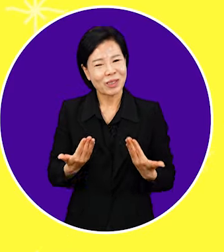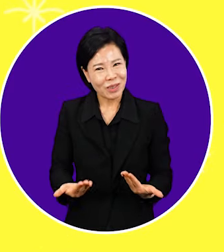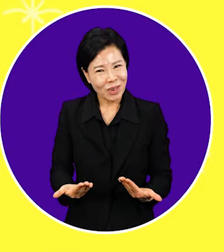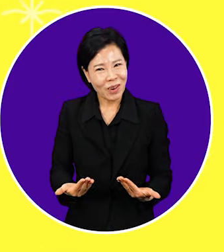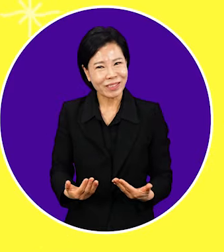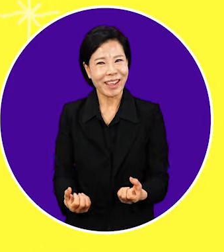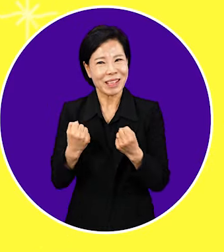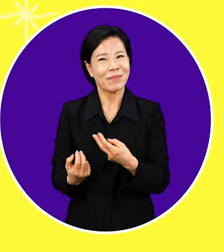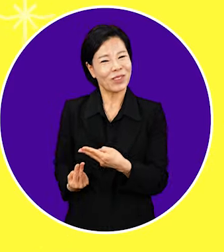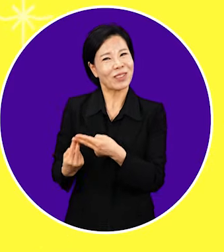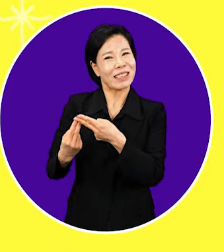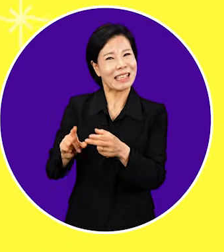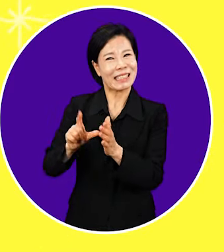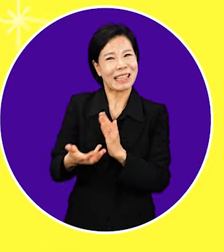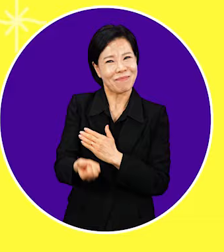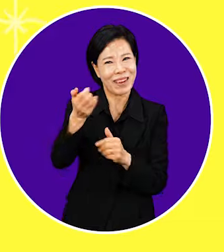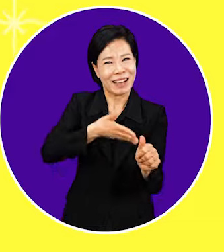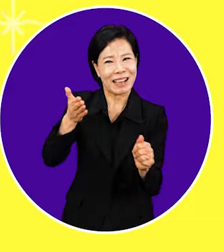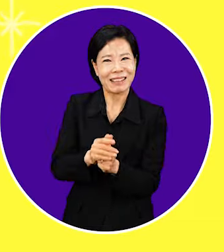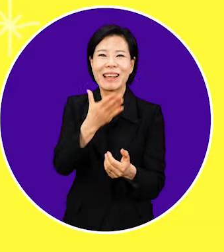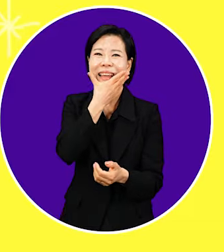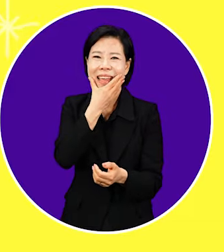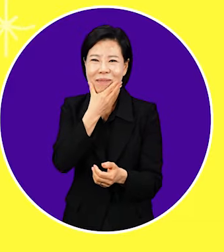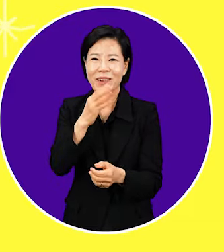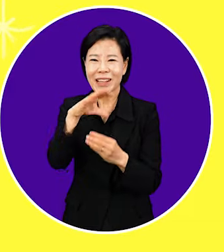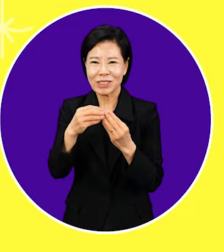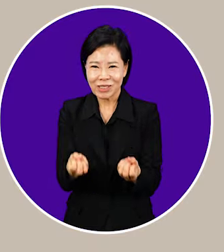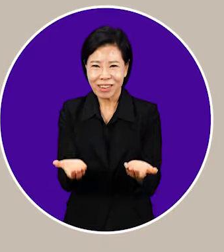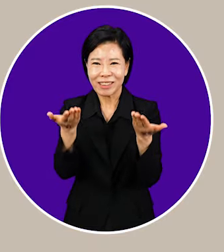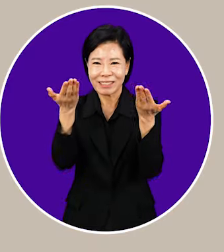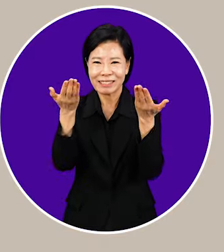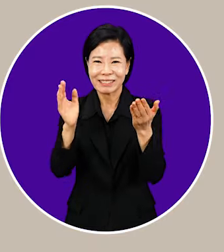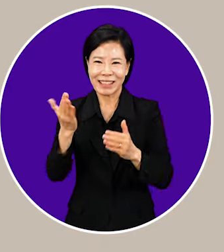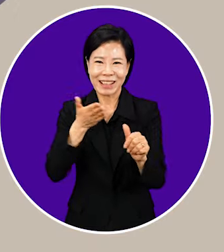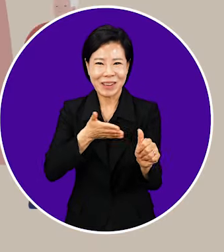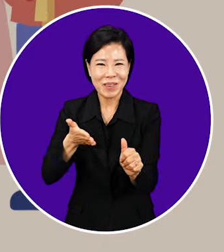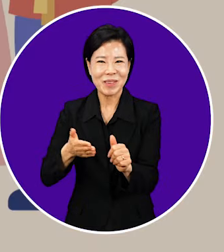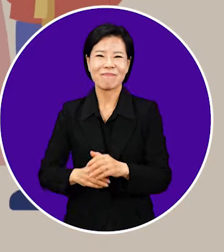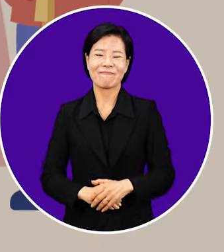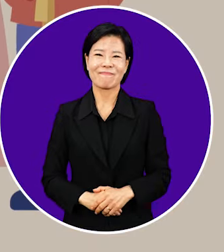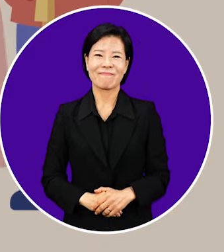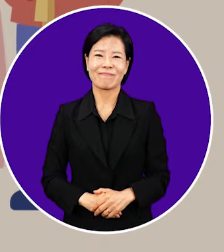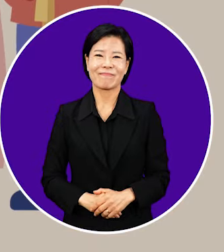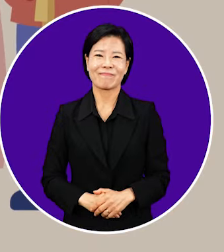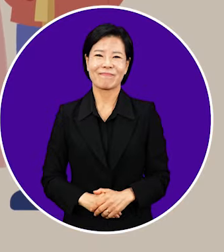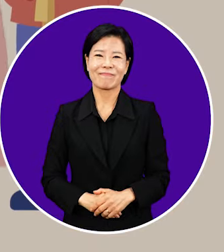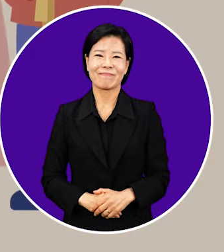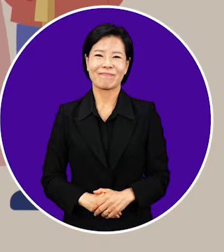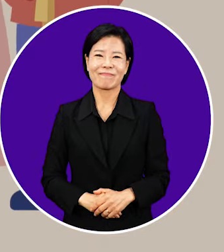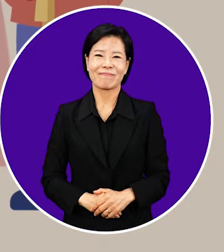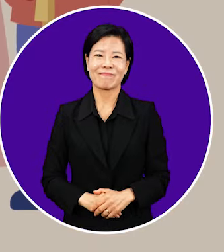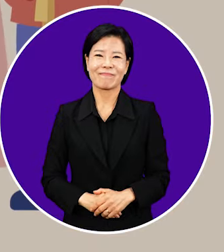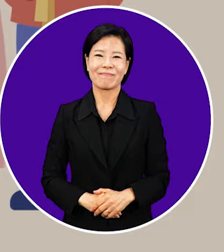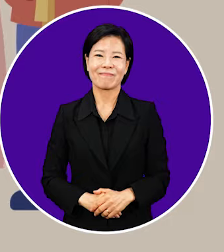쉼표를 짓고 재충전하는 시간을 가지셨으면 좋겠습니다. 행복한 한가위 되세요.